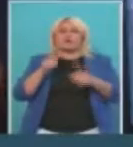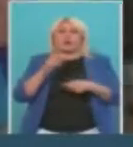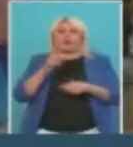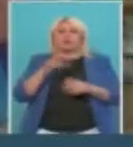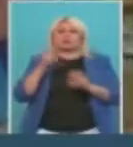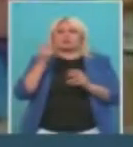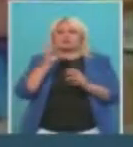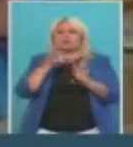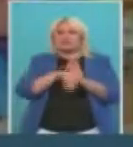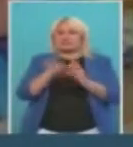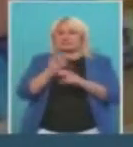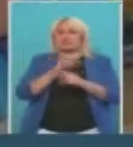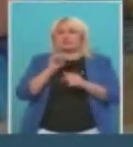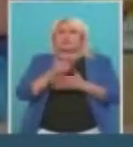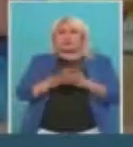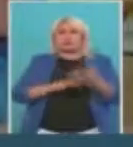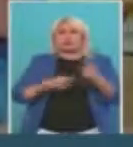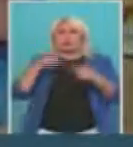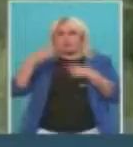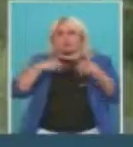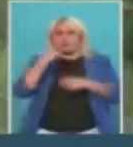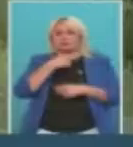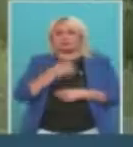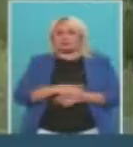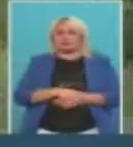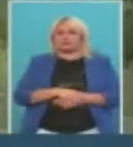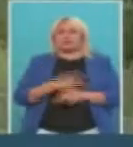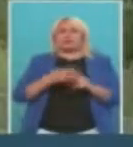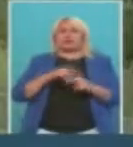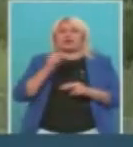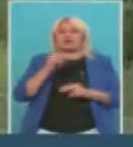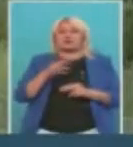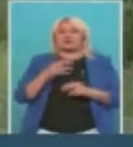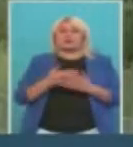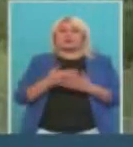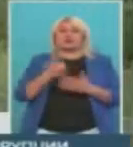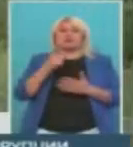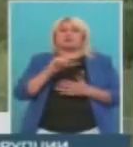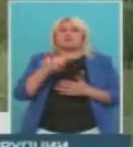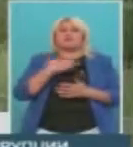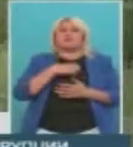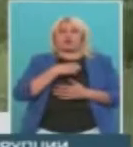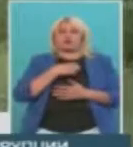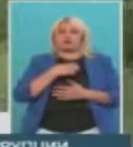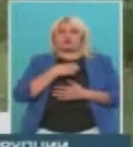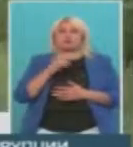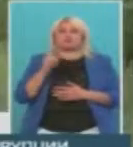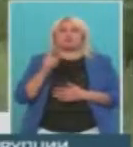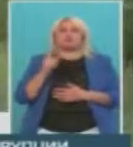внесли изменения. Теперь она будет продолжаться круглый год. Эта акция, наверное, одна из самых важных, так